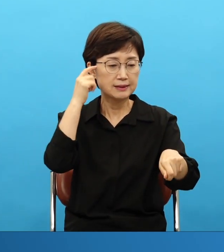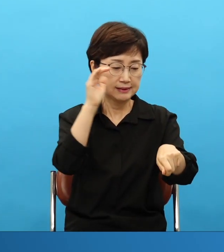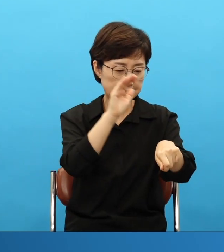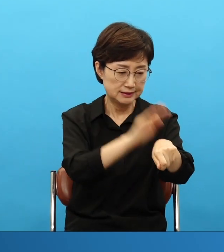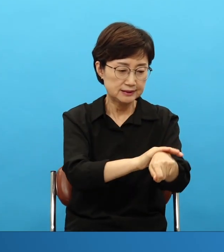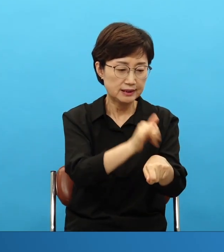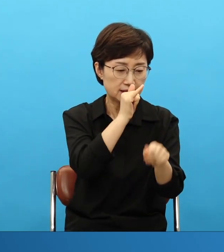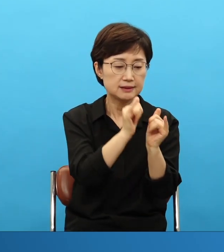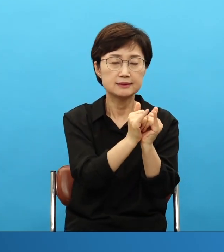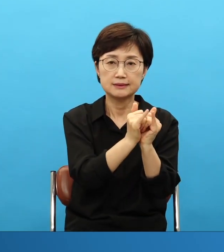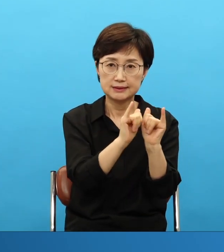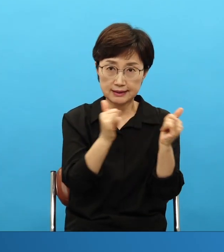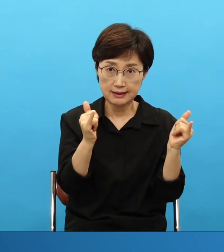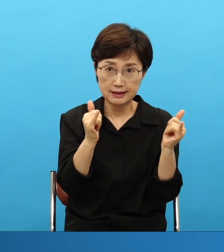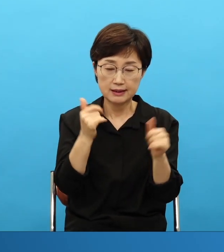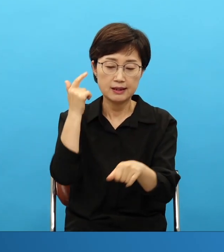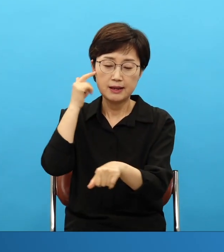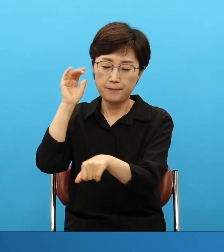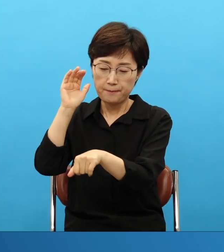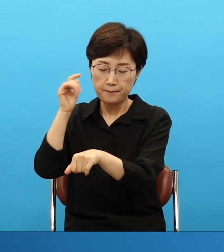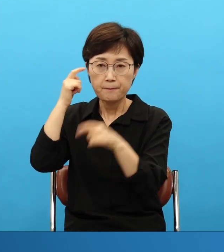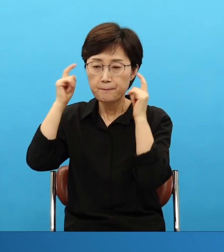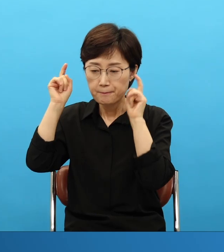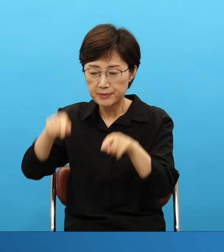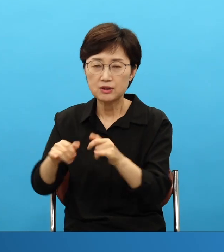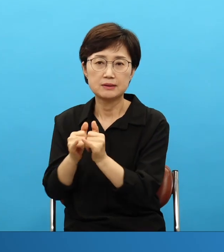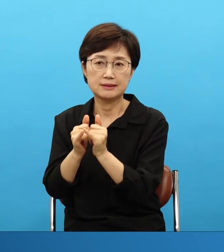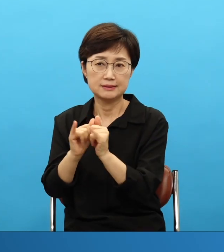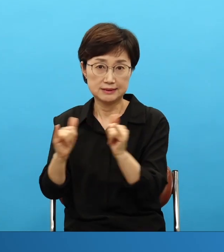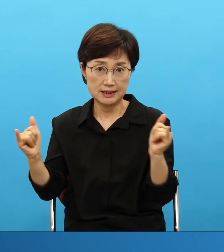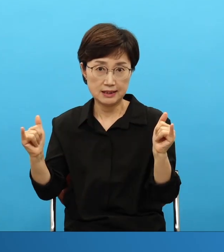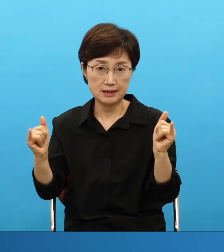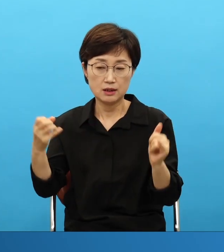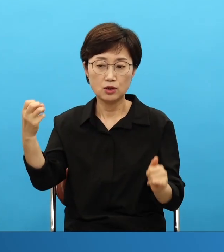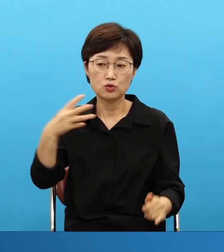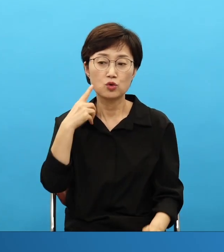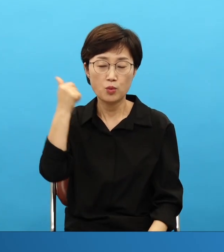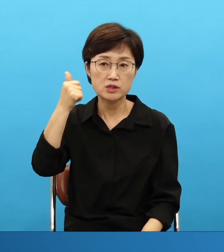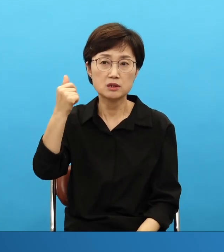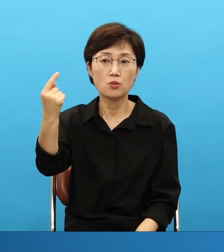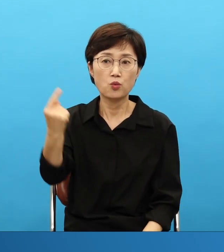제목으로 당장 목사님께서 말씀 증거해 주시겠습니다